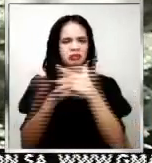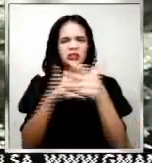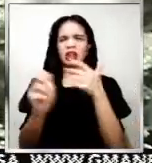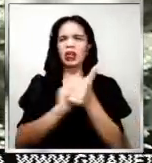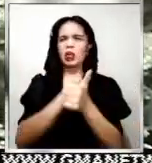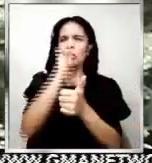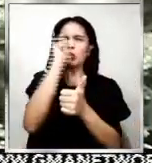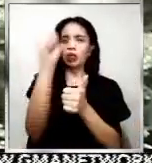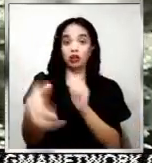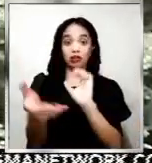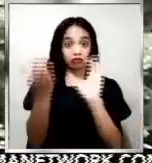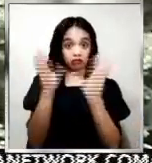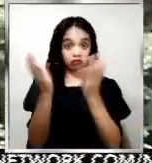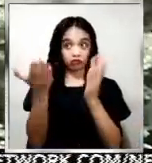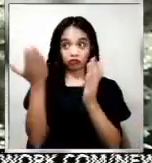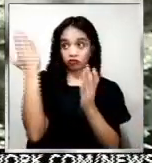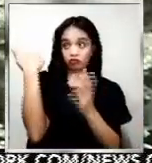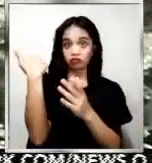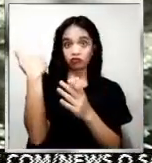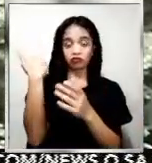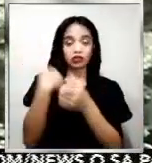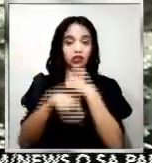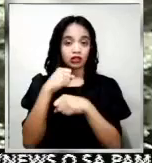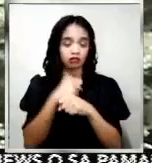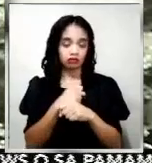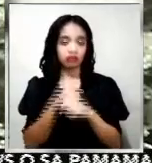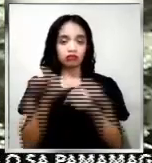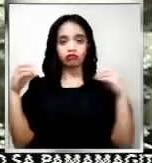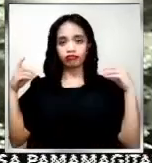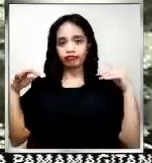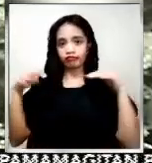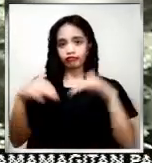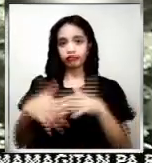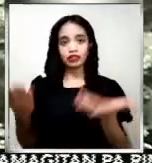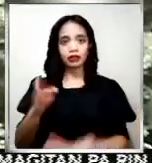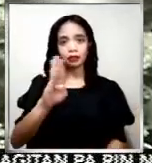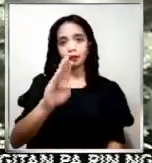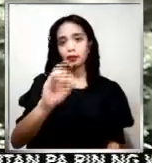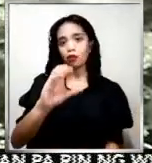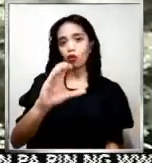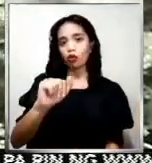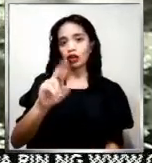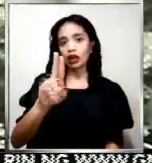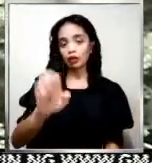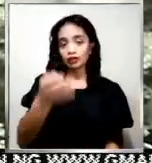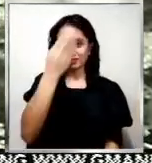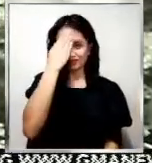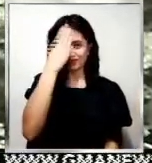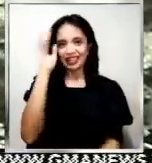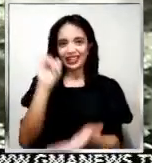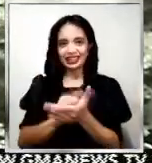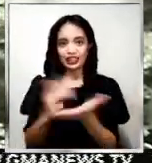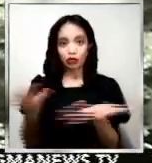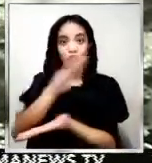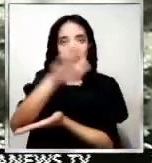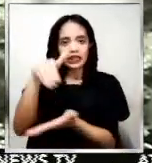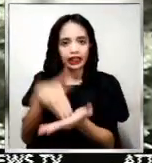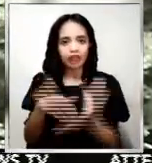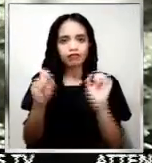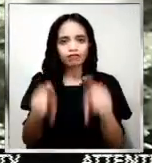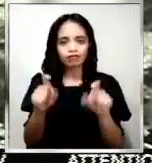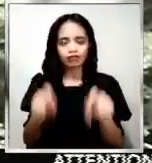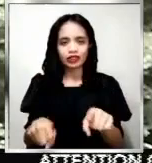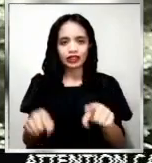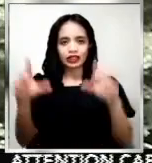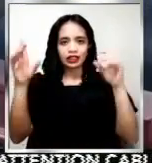sa dating dagsa ng mga mamimili dito sa Bocaue, Bulacan, ang sentro ng pamilihan ng Pailaw at Paputok.